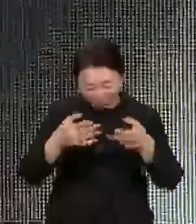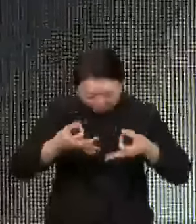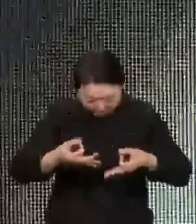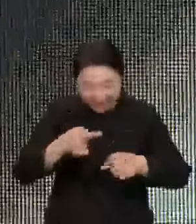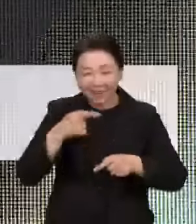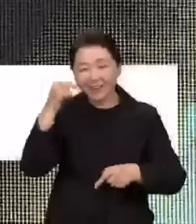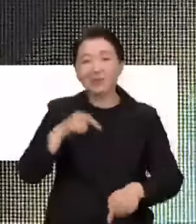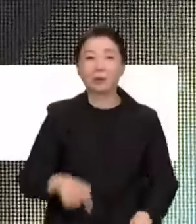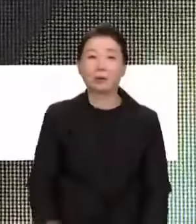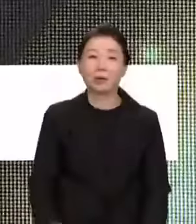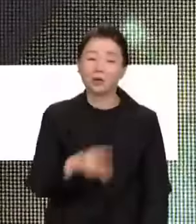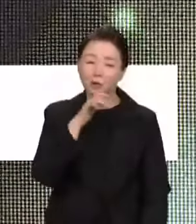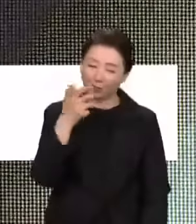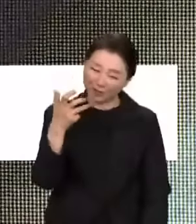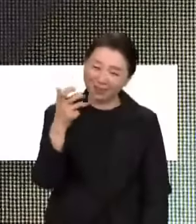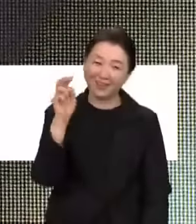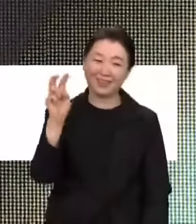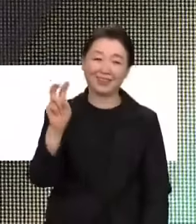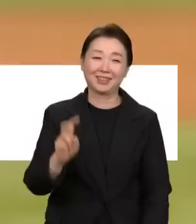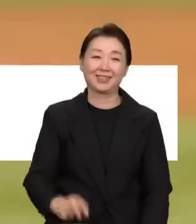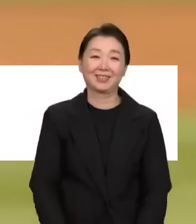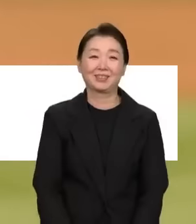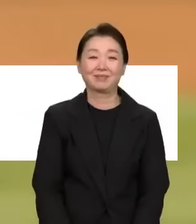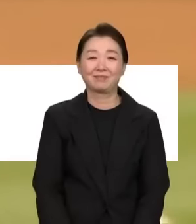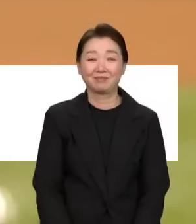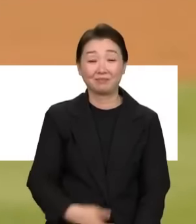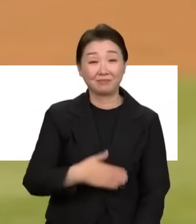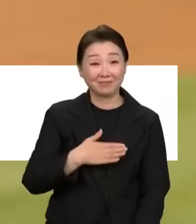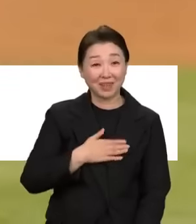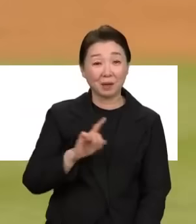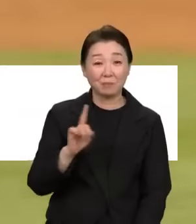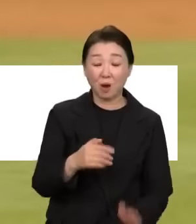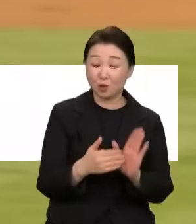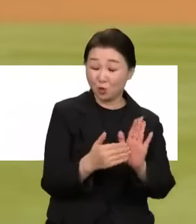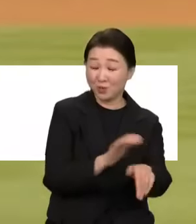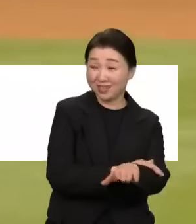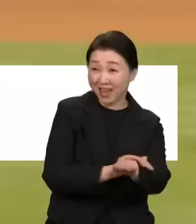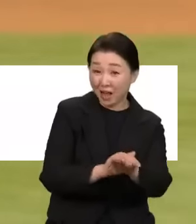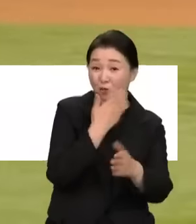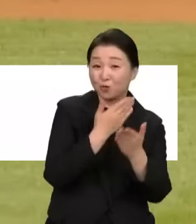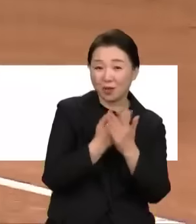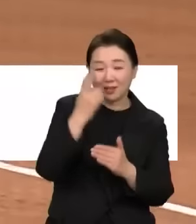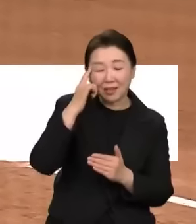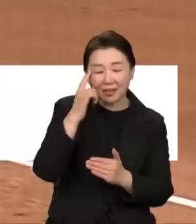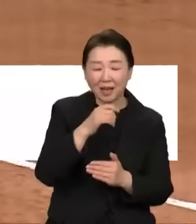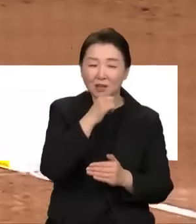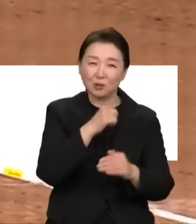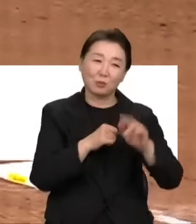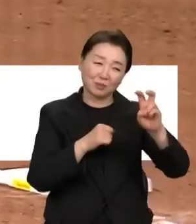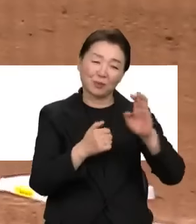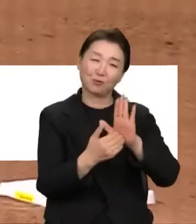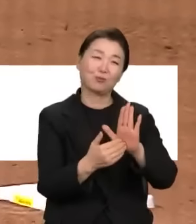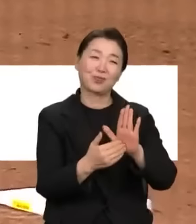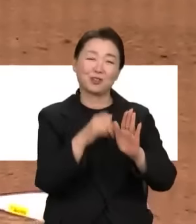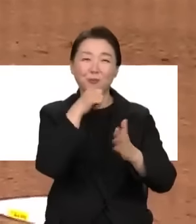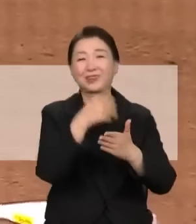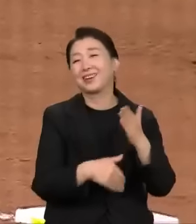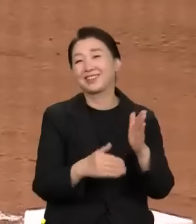한 80점이 아닌가 생각을 합니다. 저는 그래도 수비를 나름 중요시하는데 20점은 수비에서 깎였지 않나 생각을 합니다.